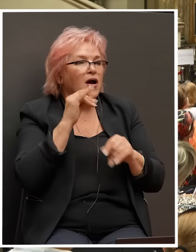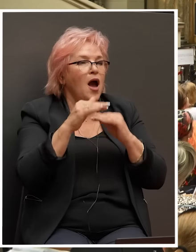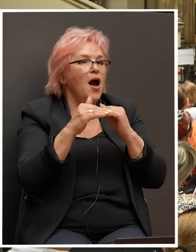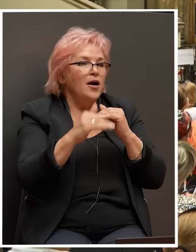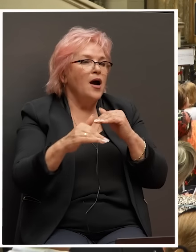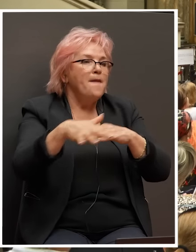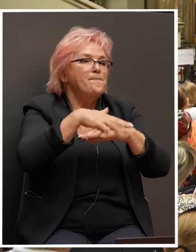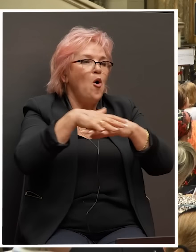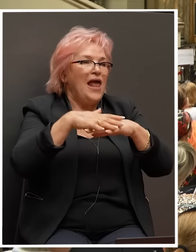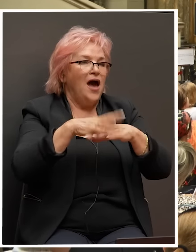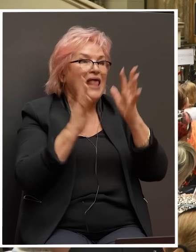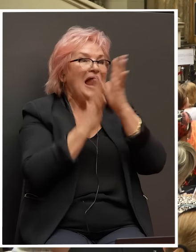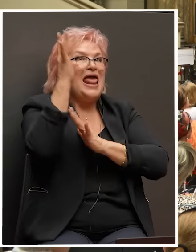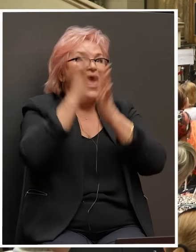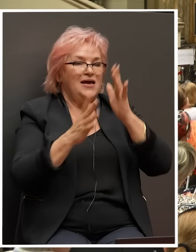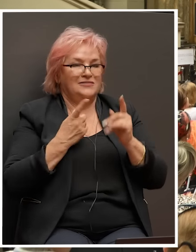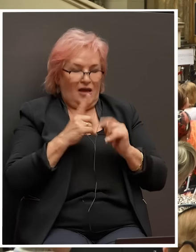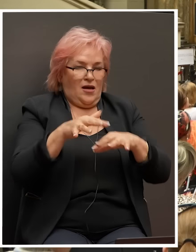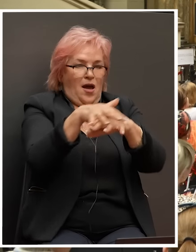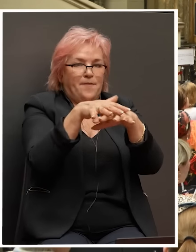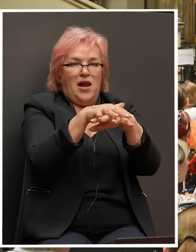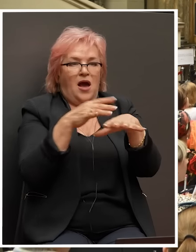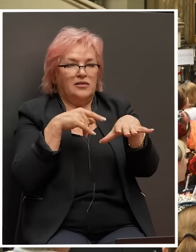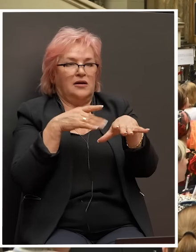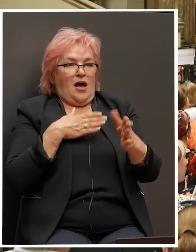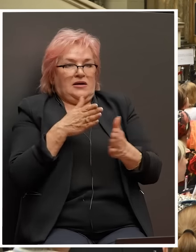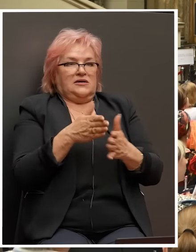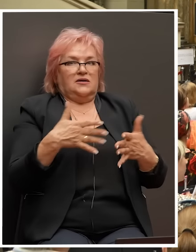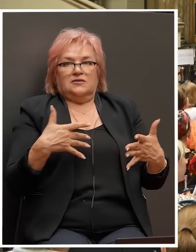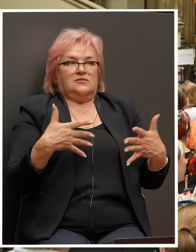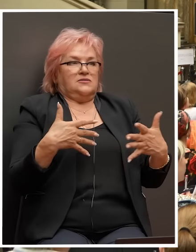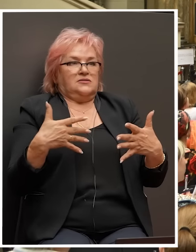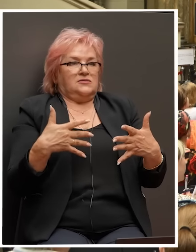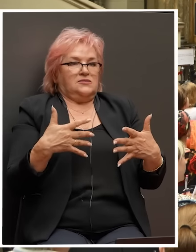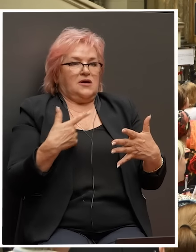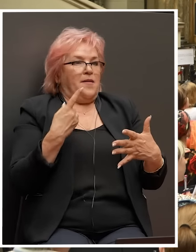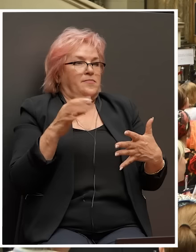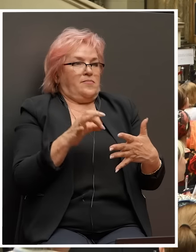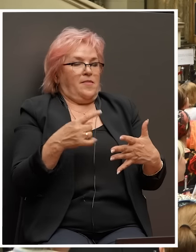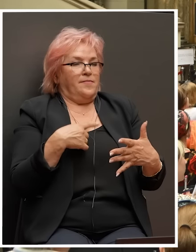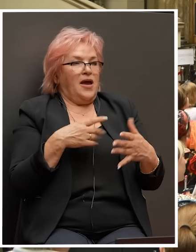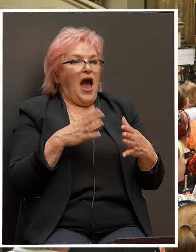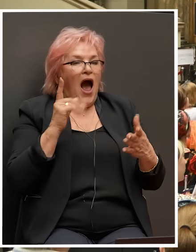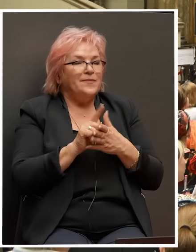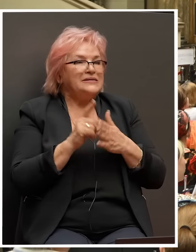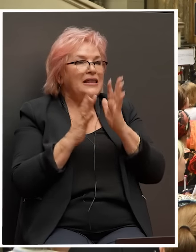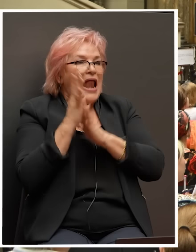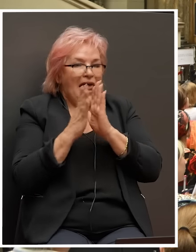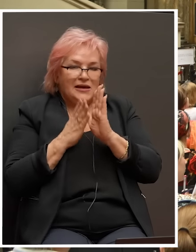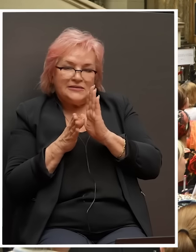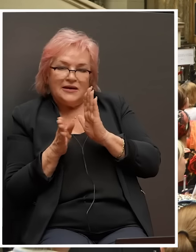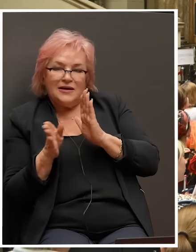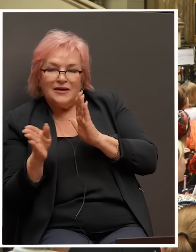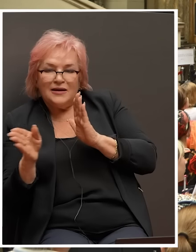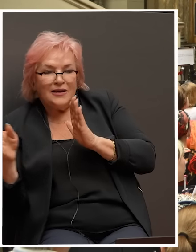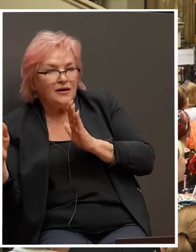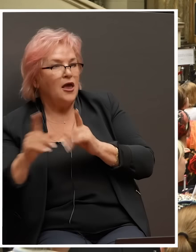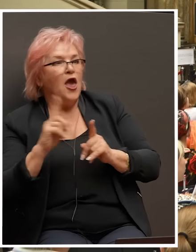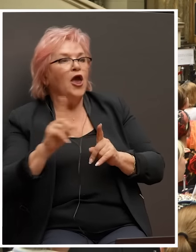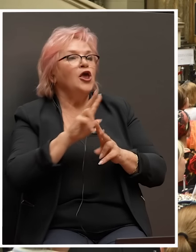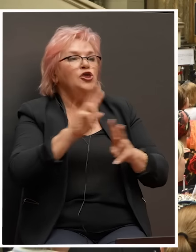полянку из леса. Когда на полянку из леса выходите, вы первые несколько минут идете вдоль кромки леса. Никто